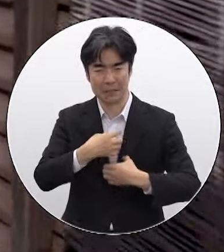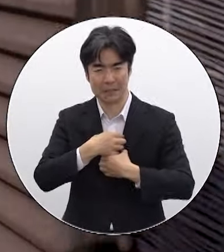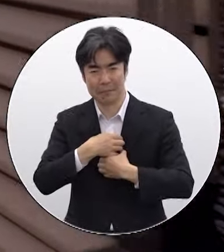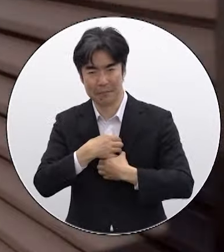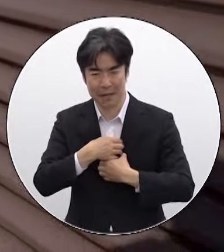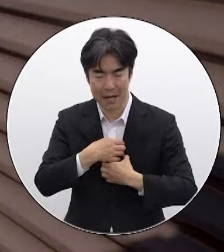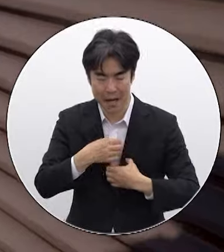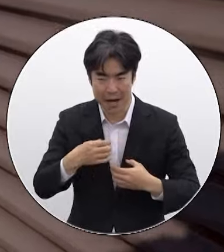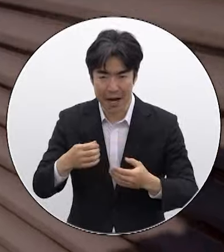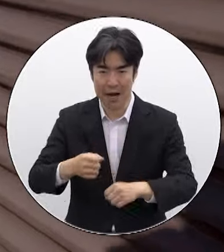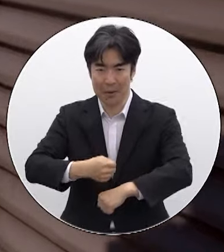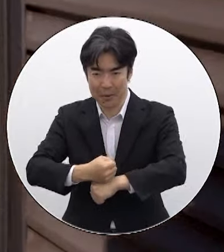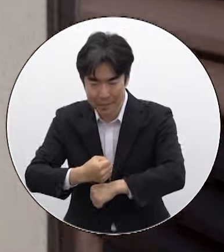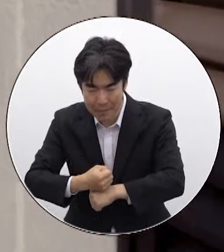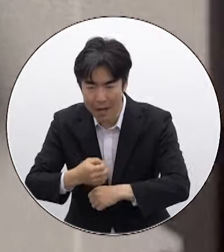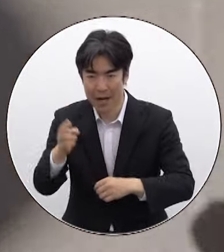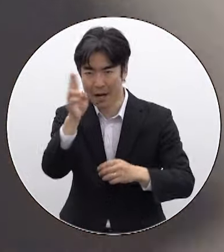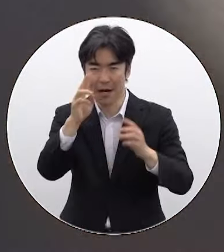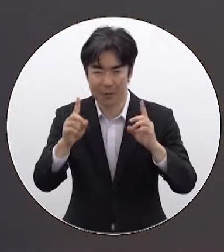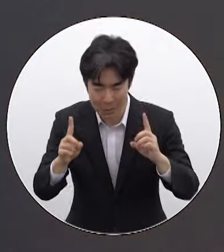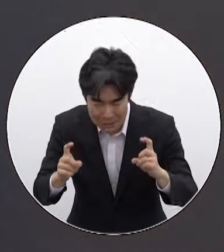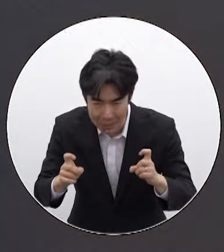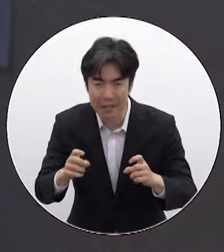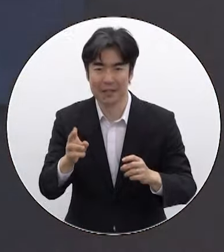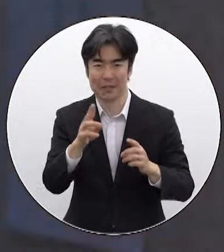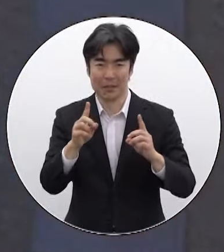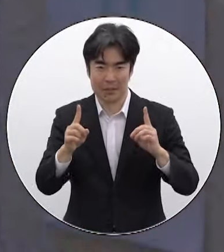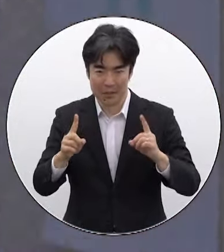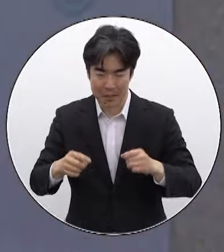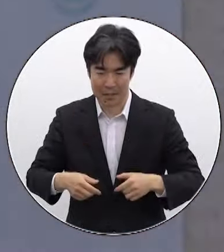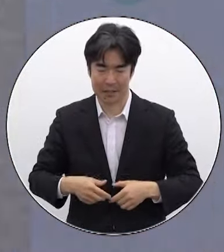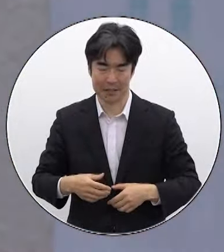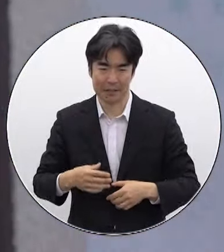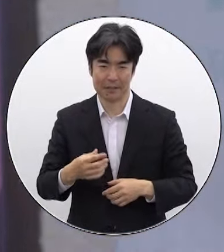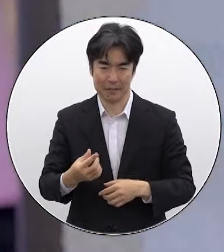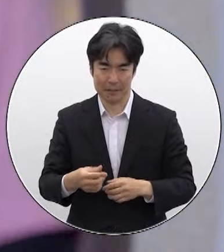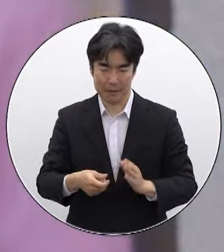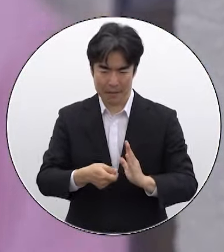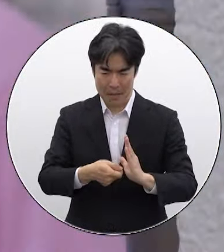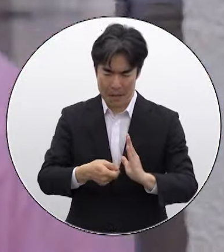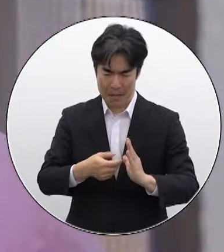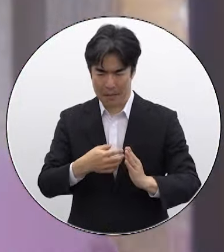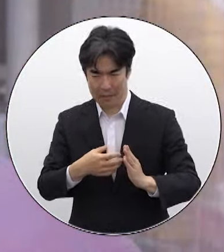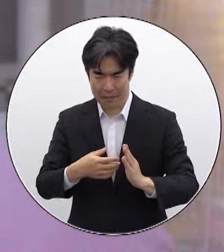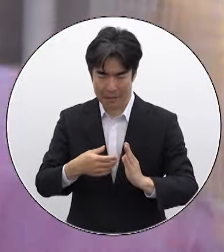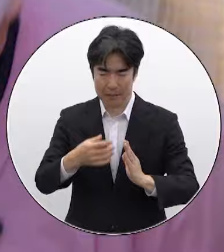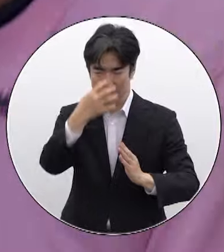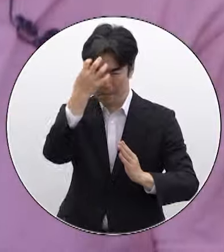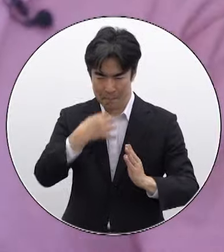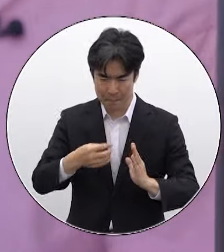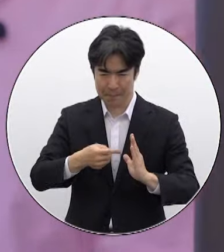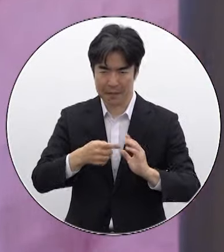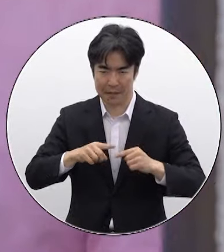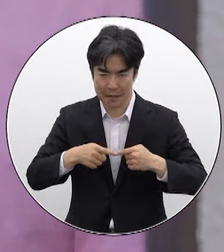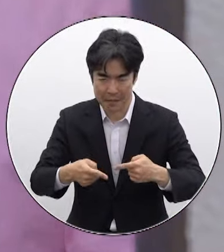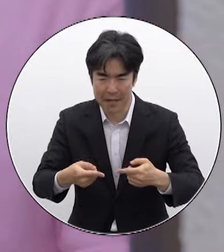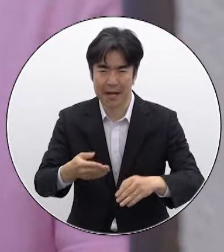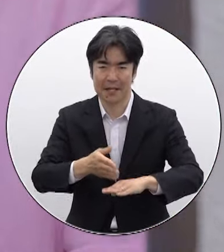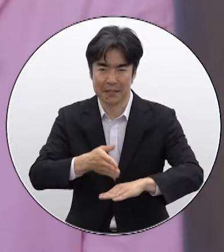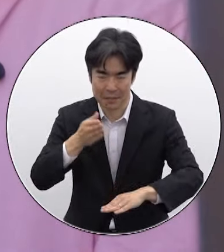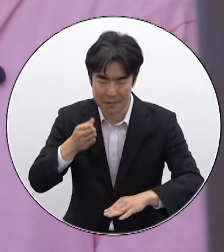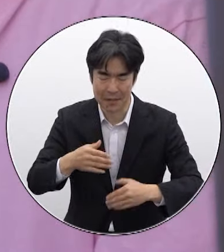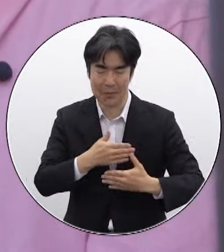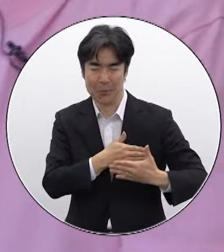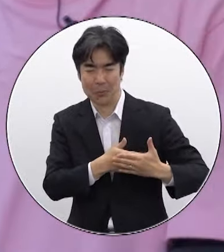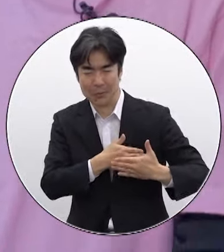けど。 あ、星さんいらっしゃい。 あ、こんにちは。 こんにちは。勇気を出して入ってきてくださってありがとうございます。はい、 いや、ありがとうございます。ちょっとドキドキしたん